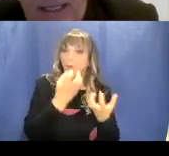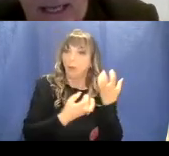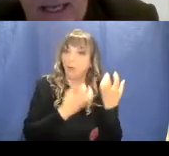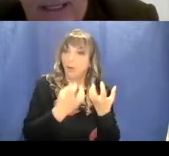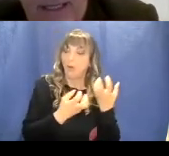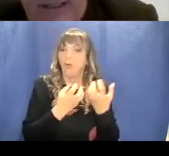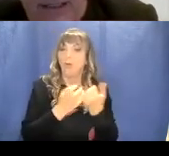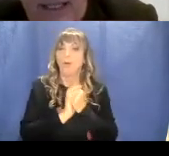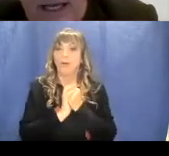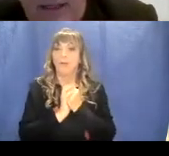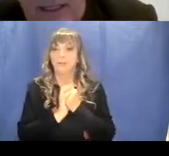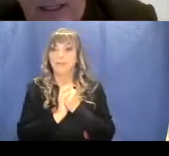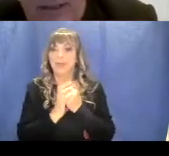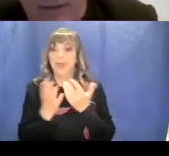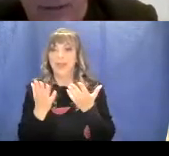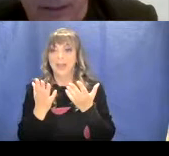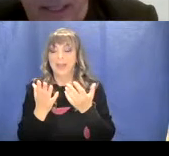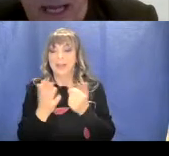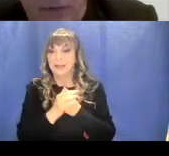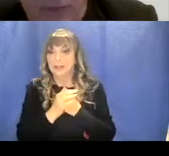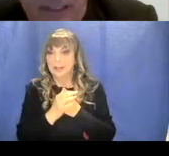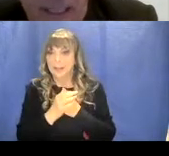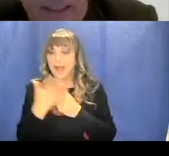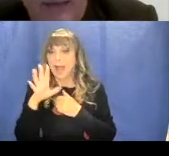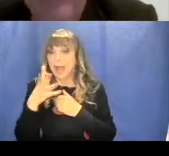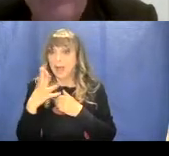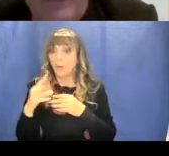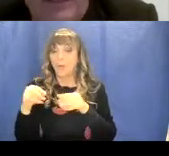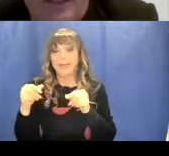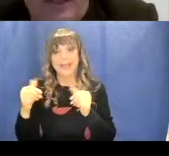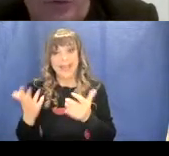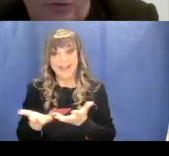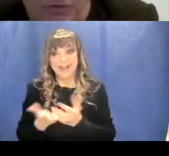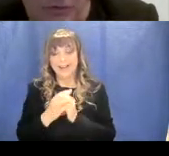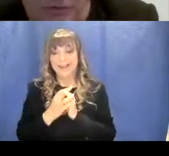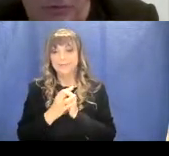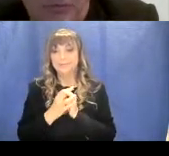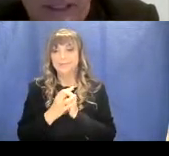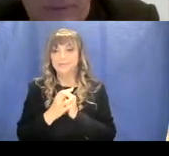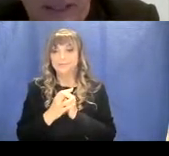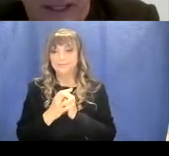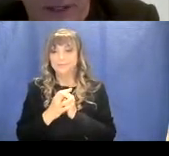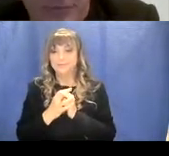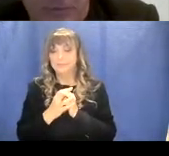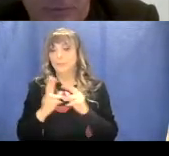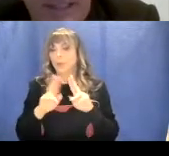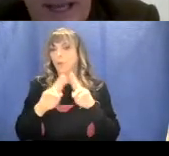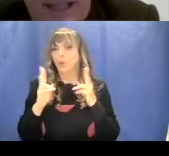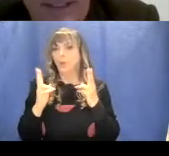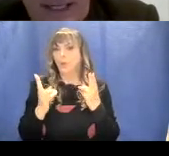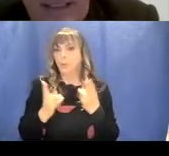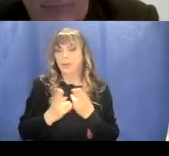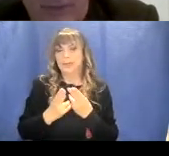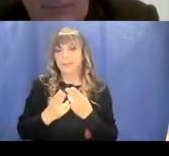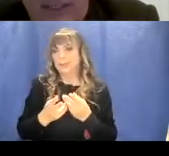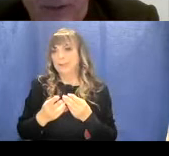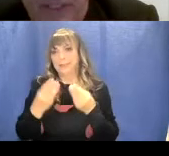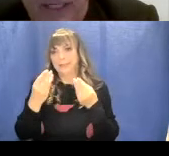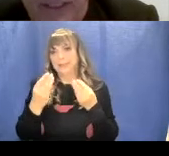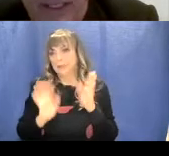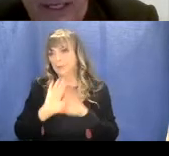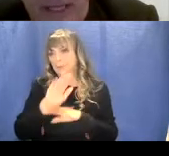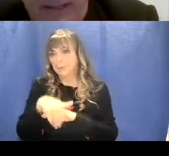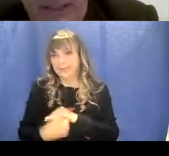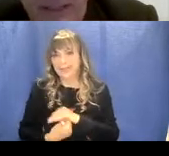aria e acqua e terra sono completamente sorpassati dalla tavola periodica